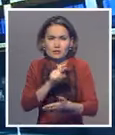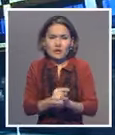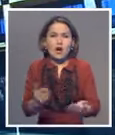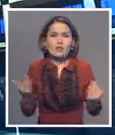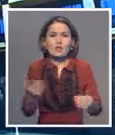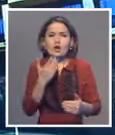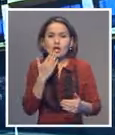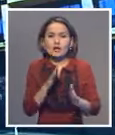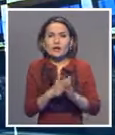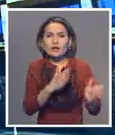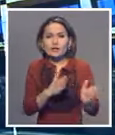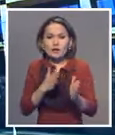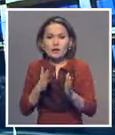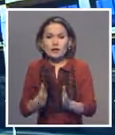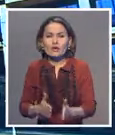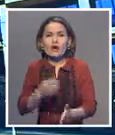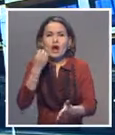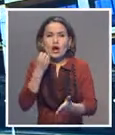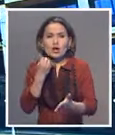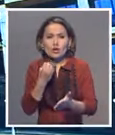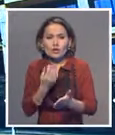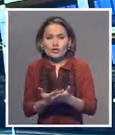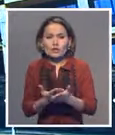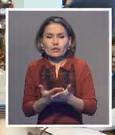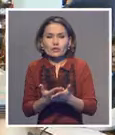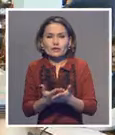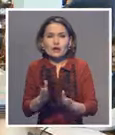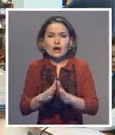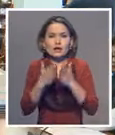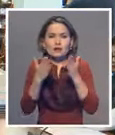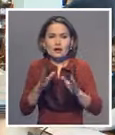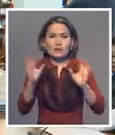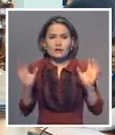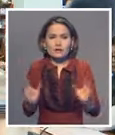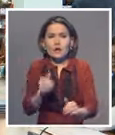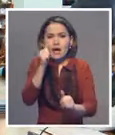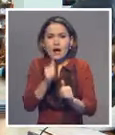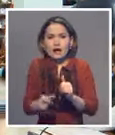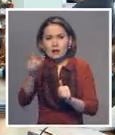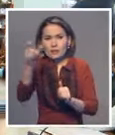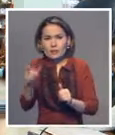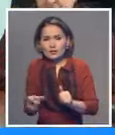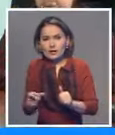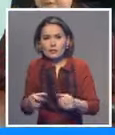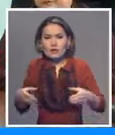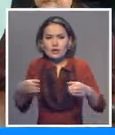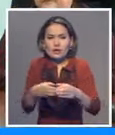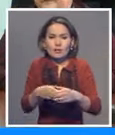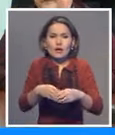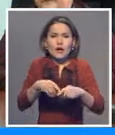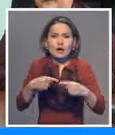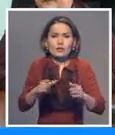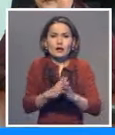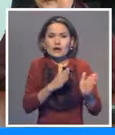Бүгін ұлттық кітапханада құнды тарту акциясы басталды. Талап қарапайым, кез келген азамат, кәсіпорын ұжымы мен түрлі ұйым